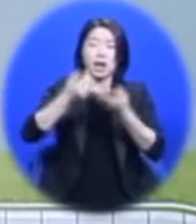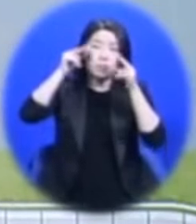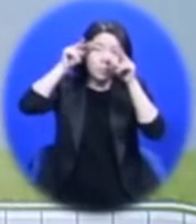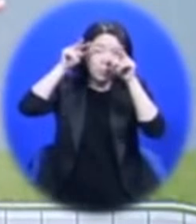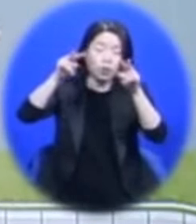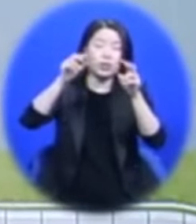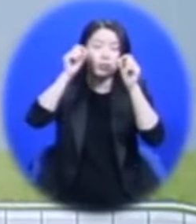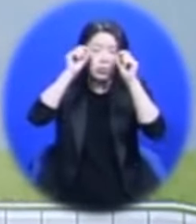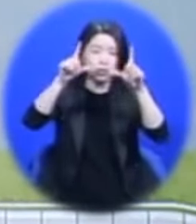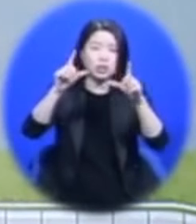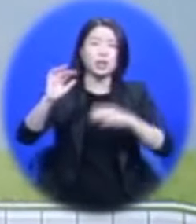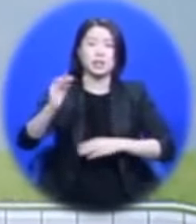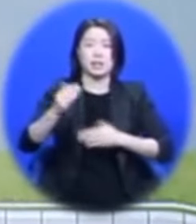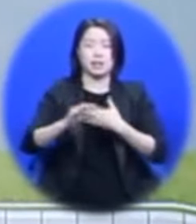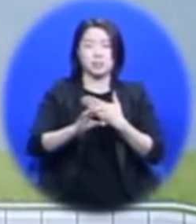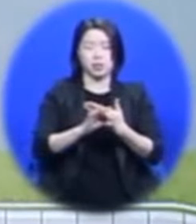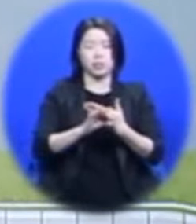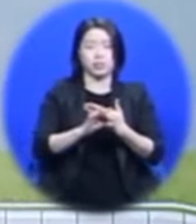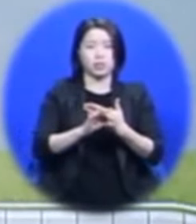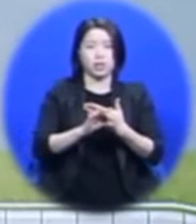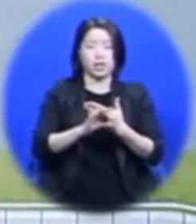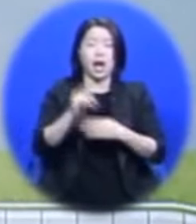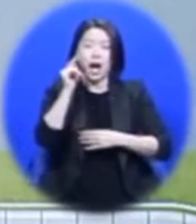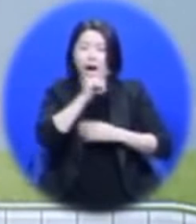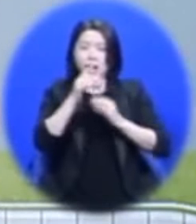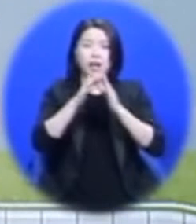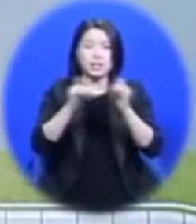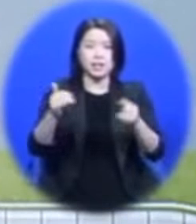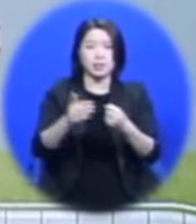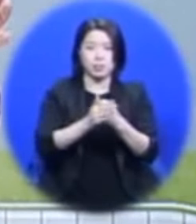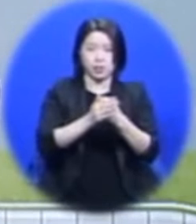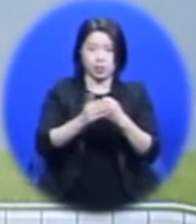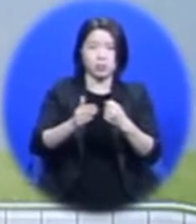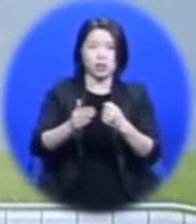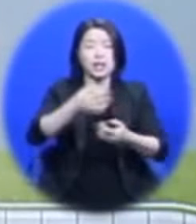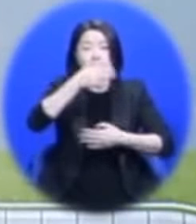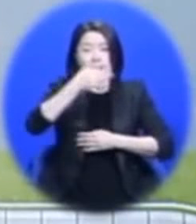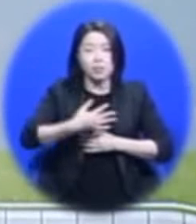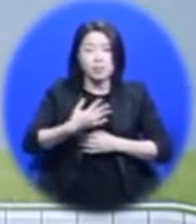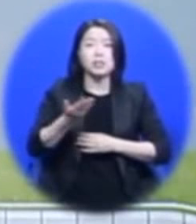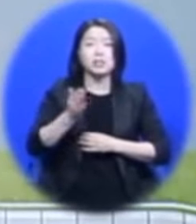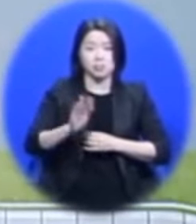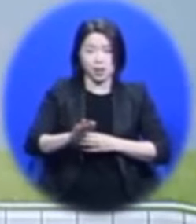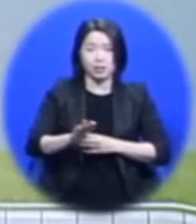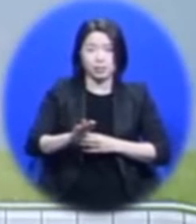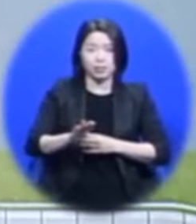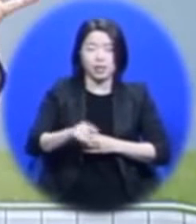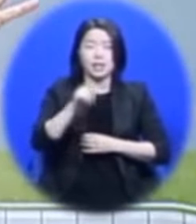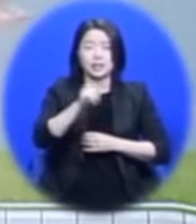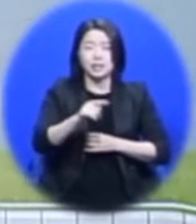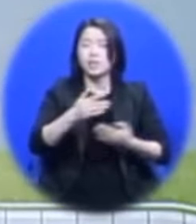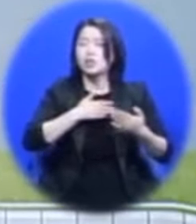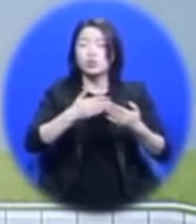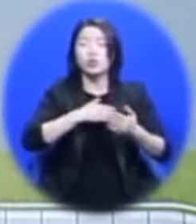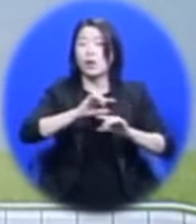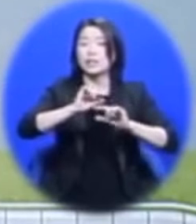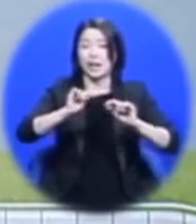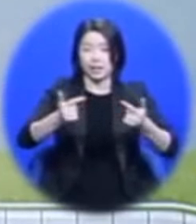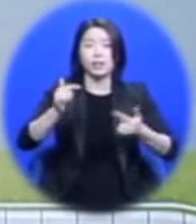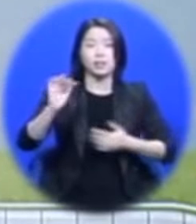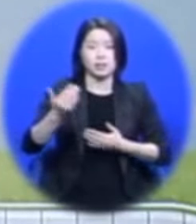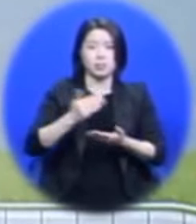눈을 뜨게 되면 악한 사람 때문에 힘들기는 하지만 그를 두려워하지 않게